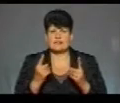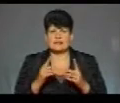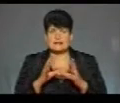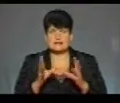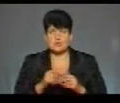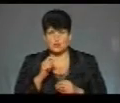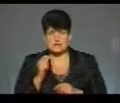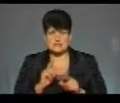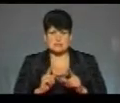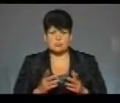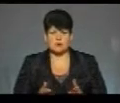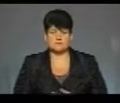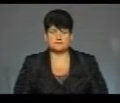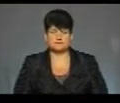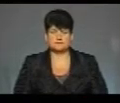збори?